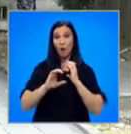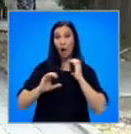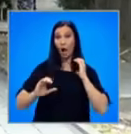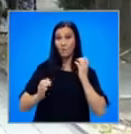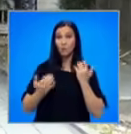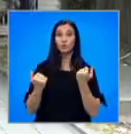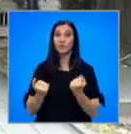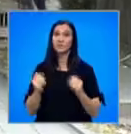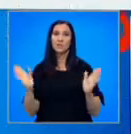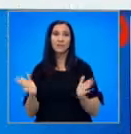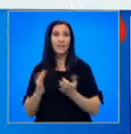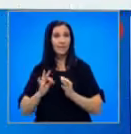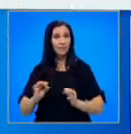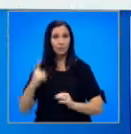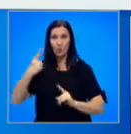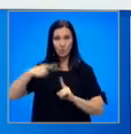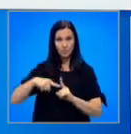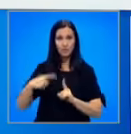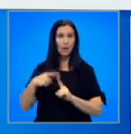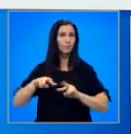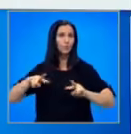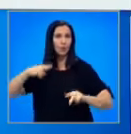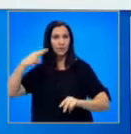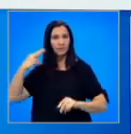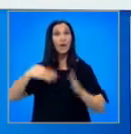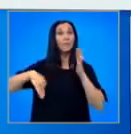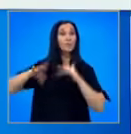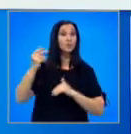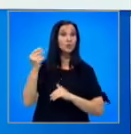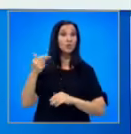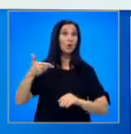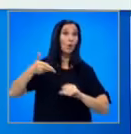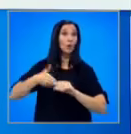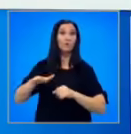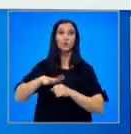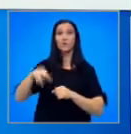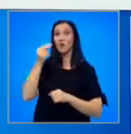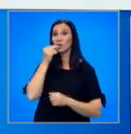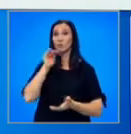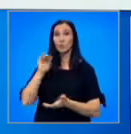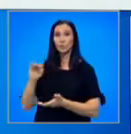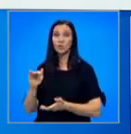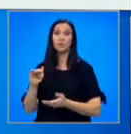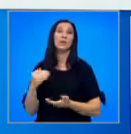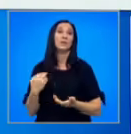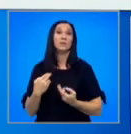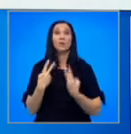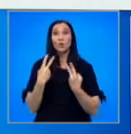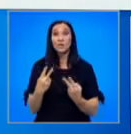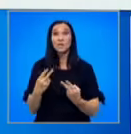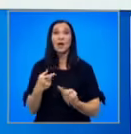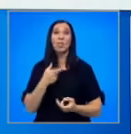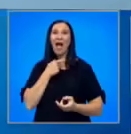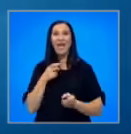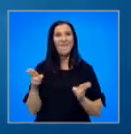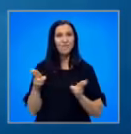до месец. Към друга тема сега, по-високите цени на горивата и основните хранителни продукти се отразиха на инфлацията у